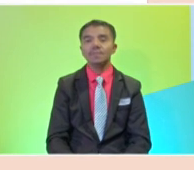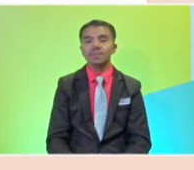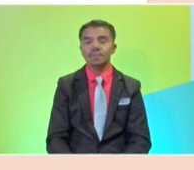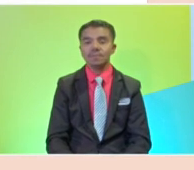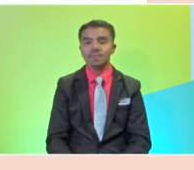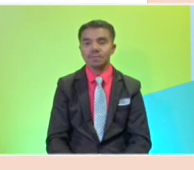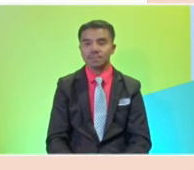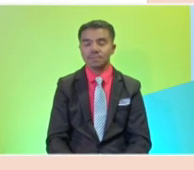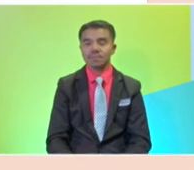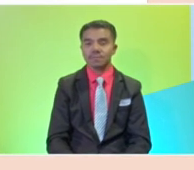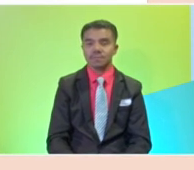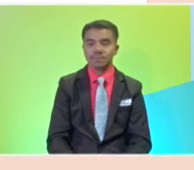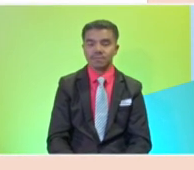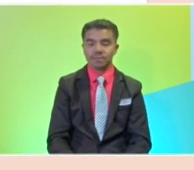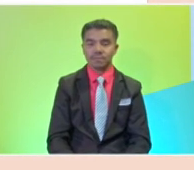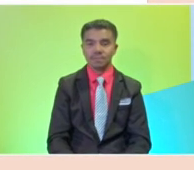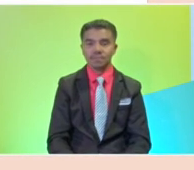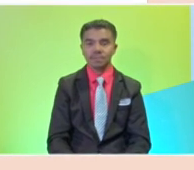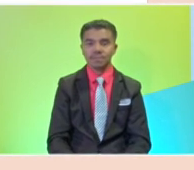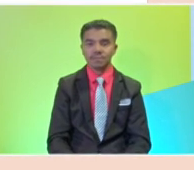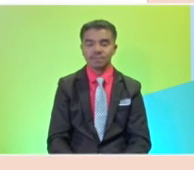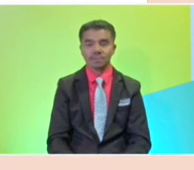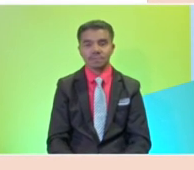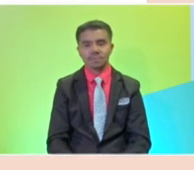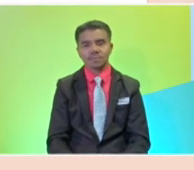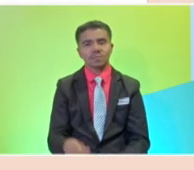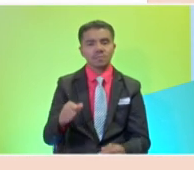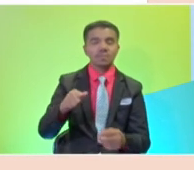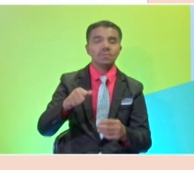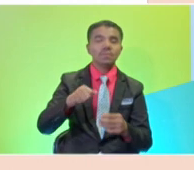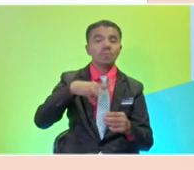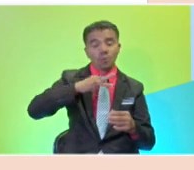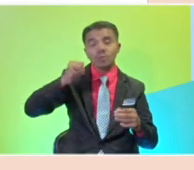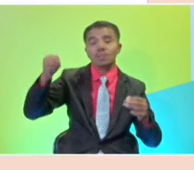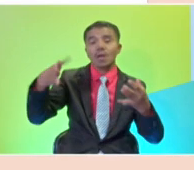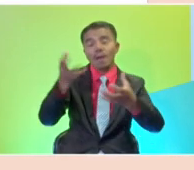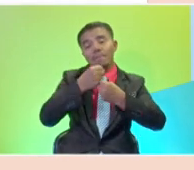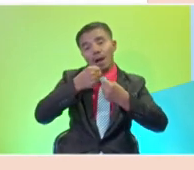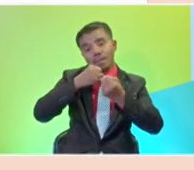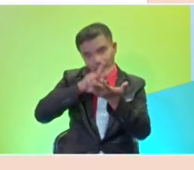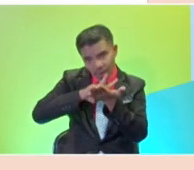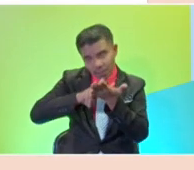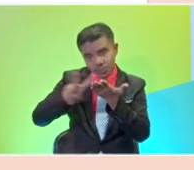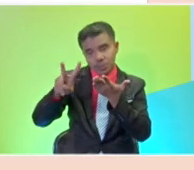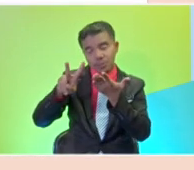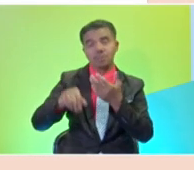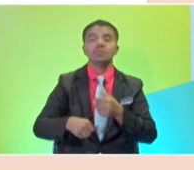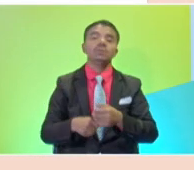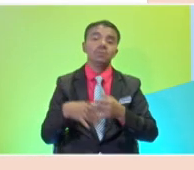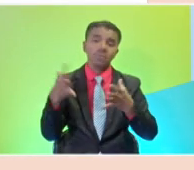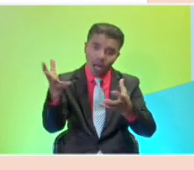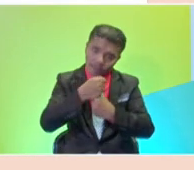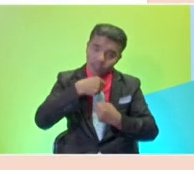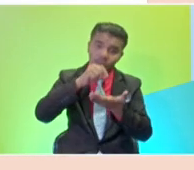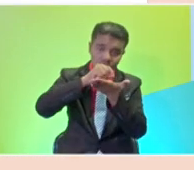dapatlah lima kan dapat lima bagus baca Kemudian yang kedua Aiman dapat apa nakal tulis balik dengan betul